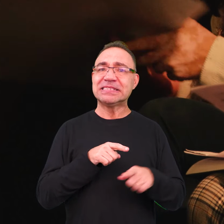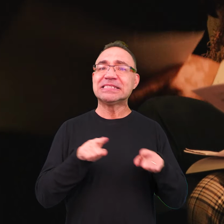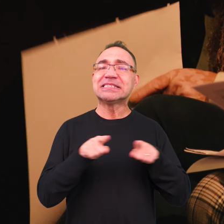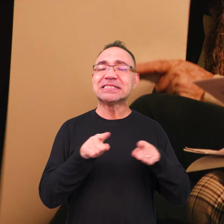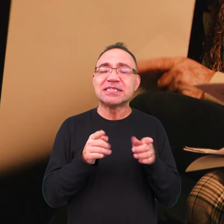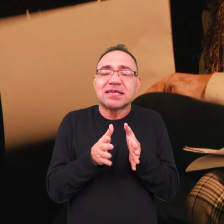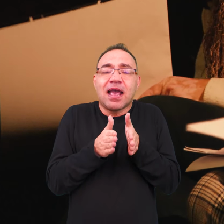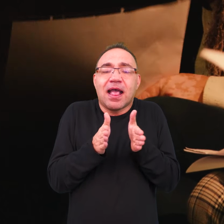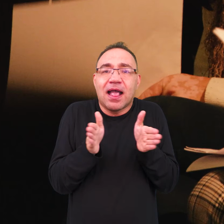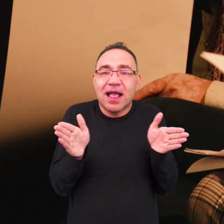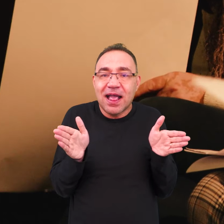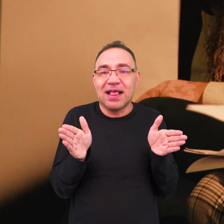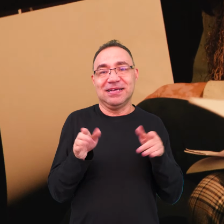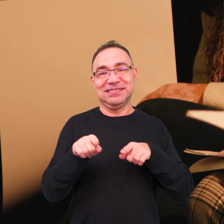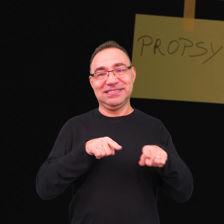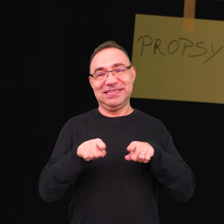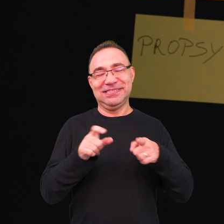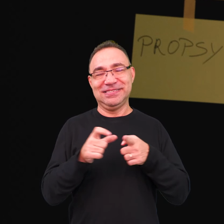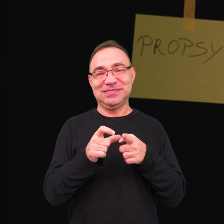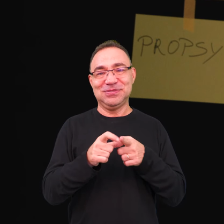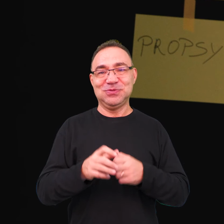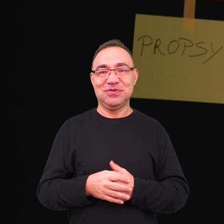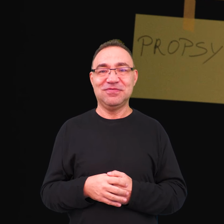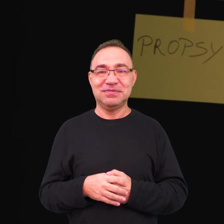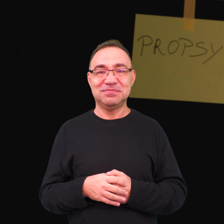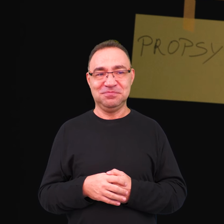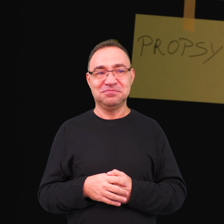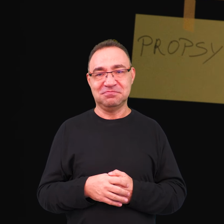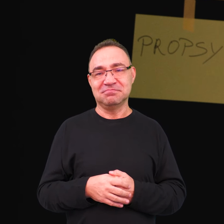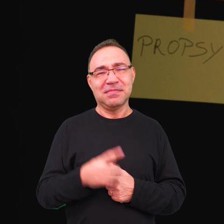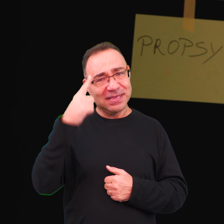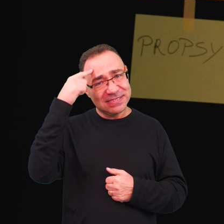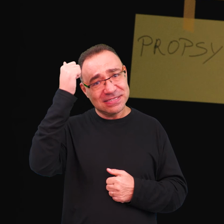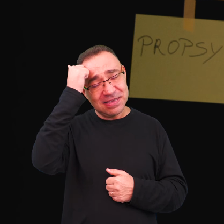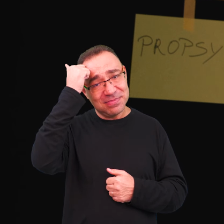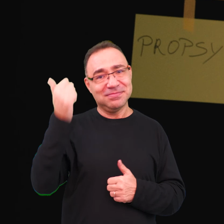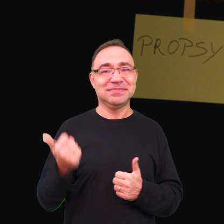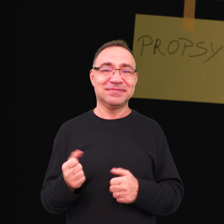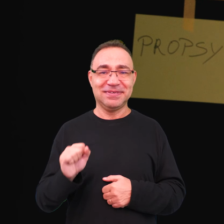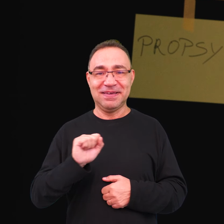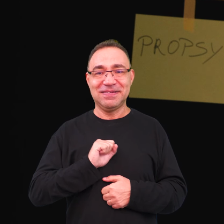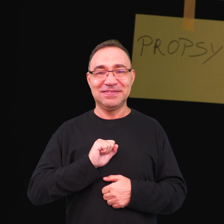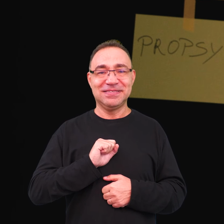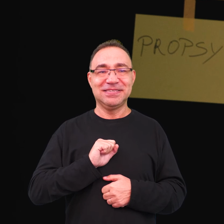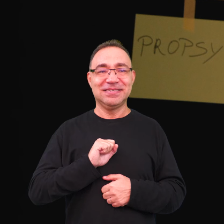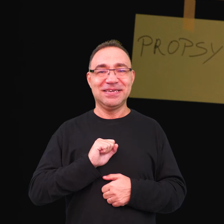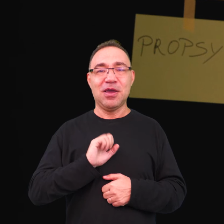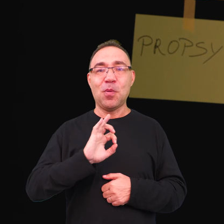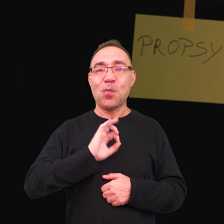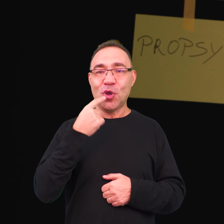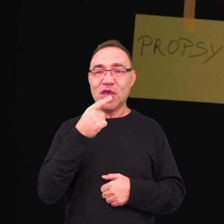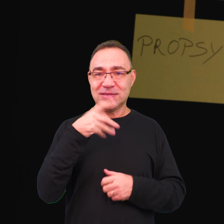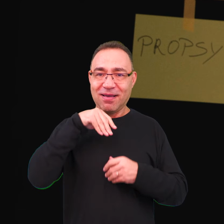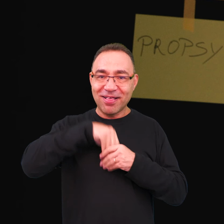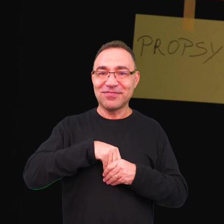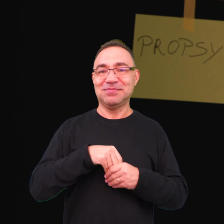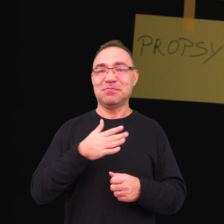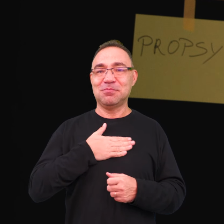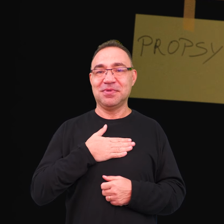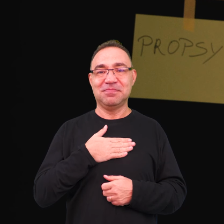rozszerzyła znaczenie tego słowa. No, to mi się zapamiętało, jak gdyby weszło już do mojego